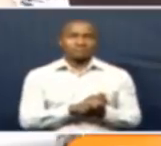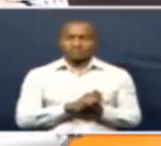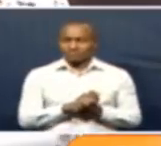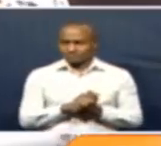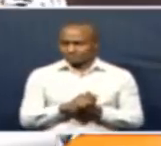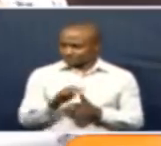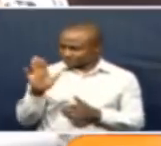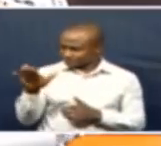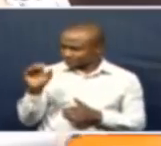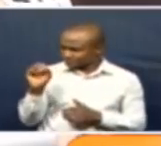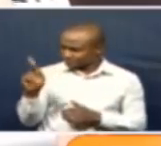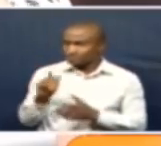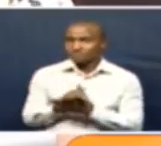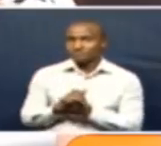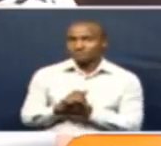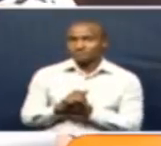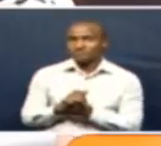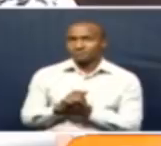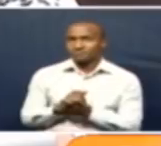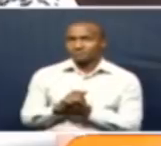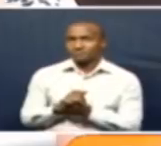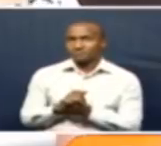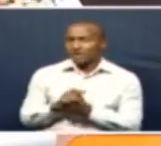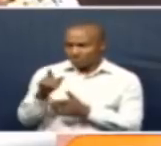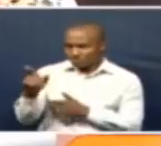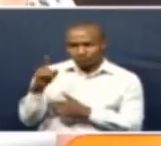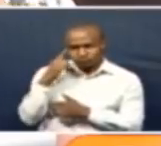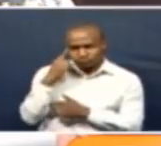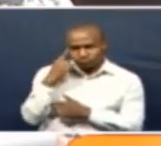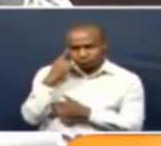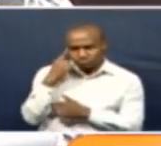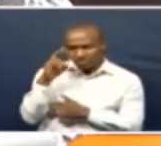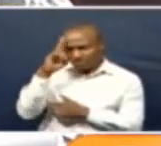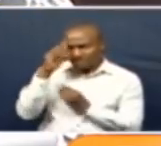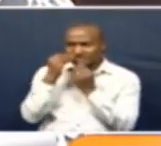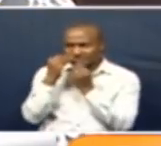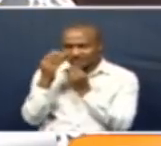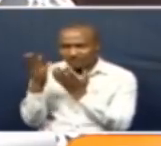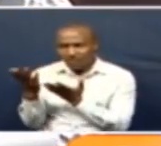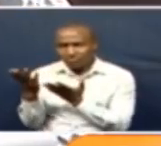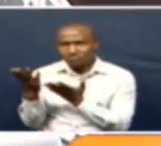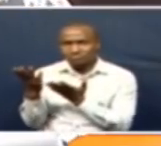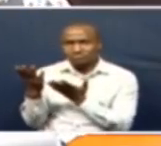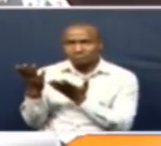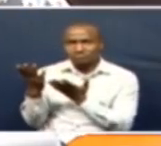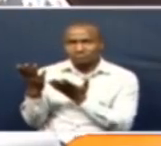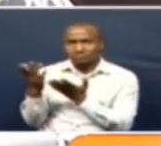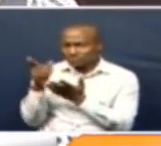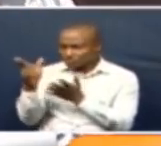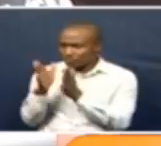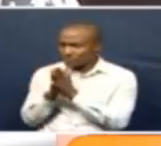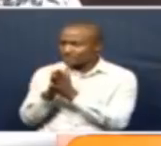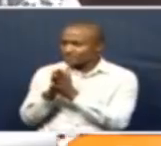katika wakati huu ulifikiria labda uambie polisi kuhusu mambo ambayo mlikuwa mnafanya wewe na